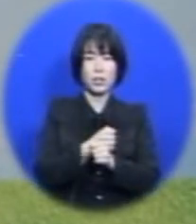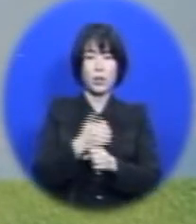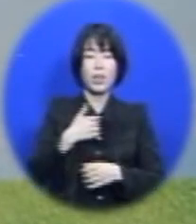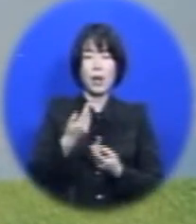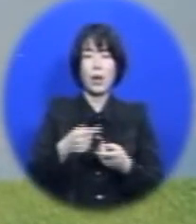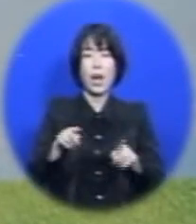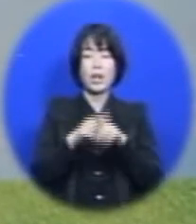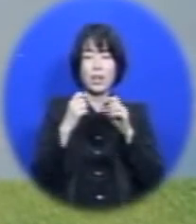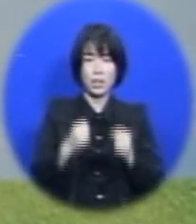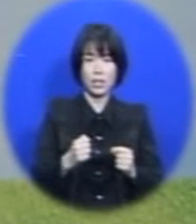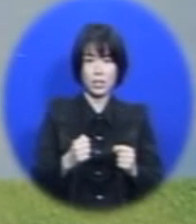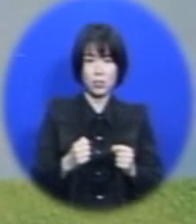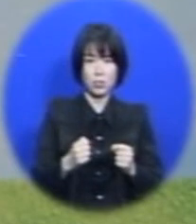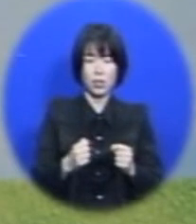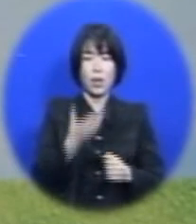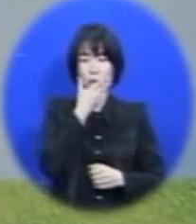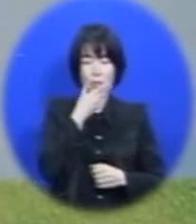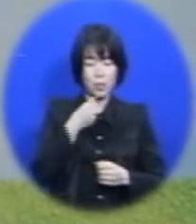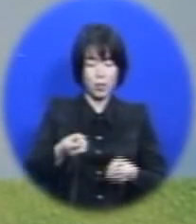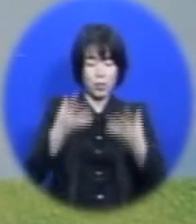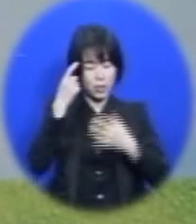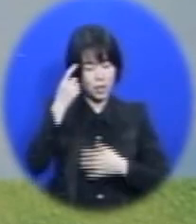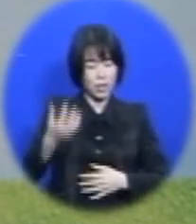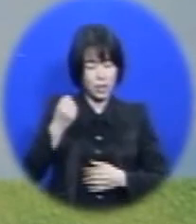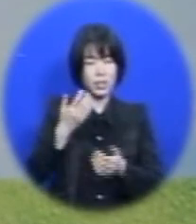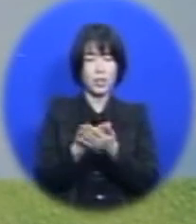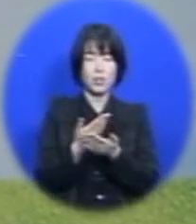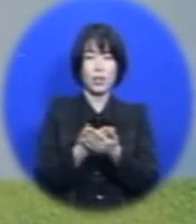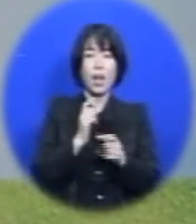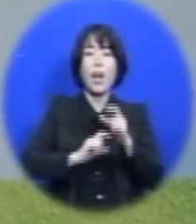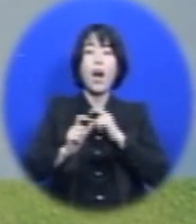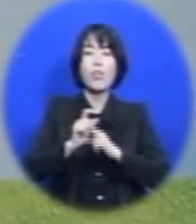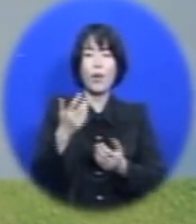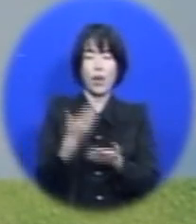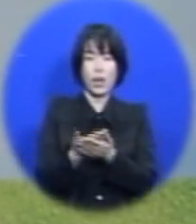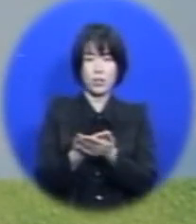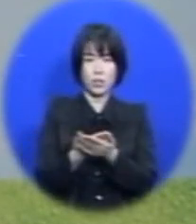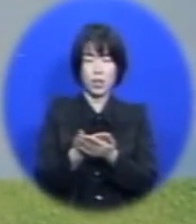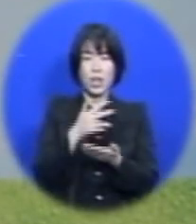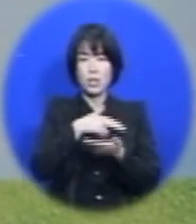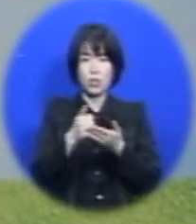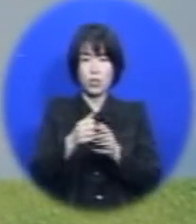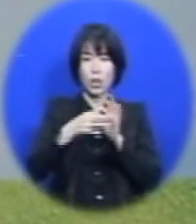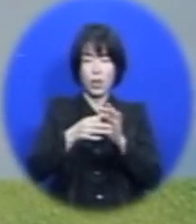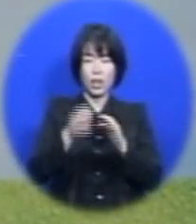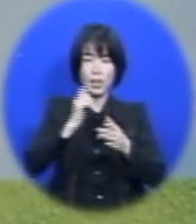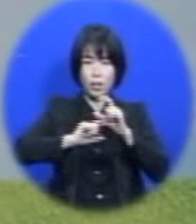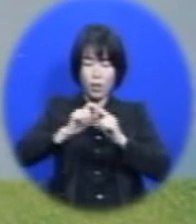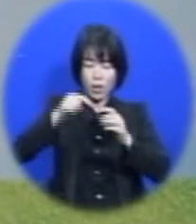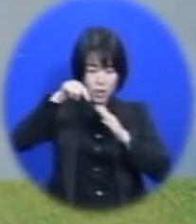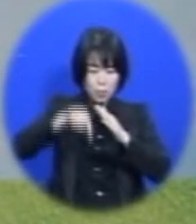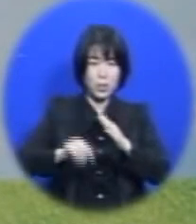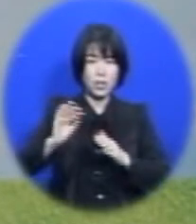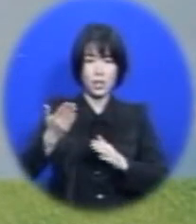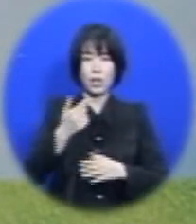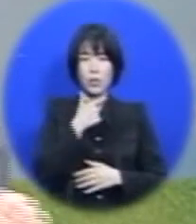계심을 복으로 여기게 해주소서. 그리고 더 하소서 주님, 주님과 관계가 더 깊어지게